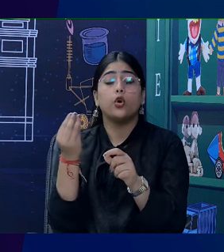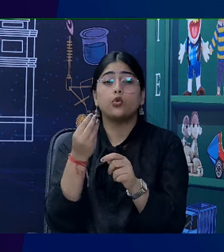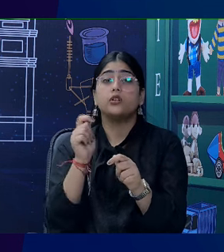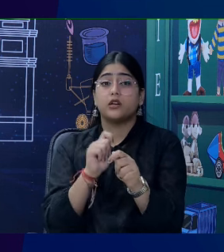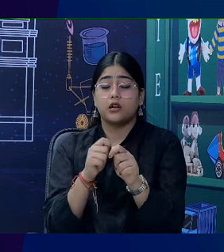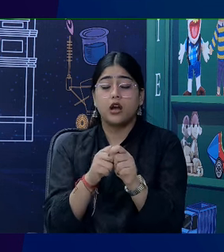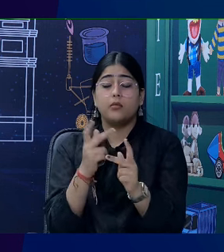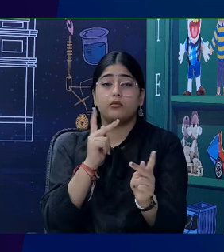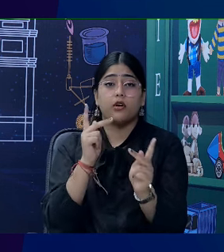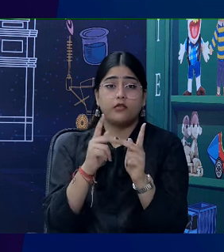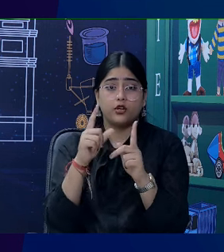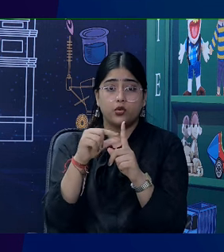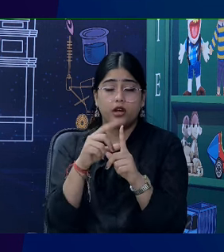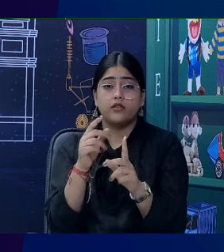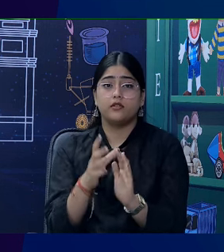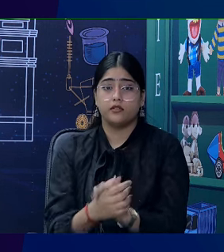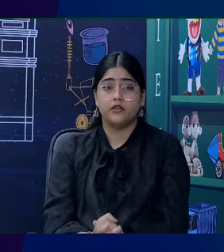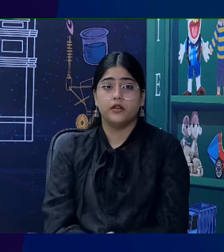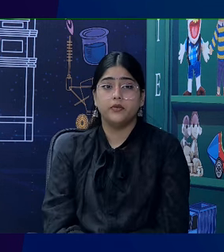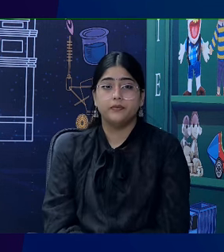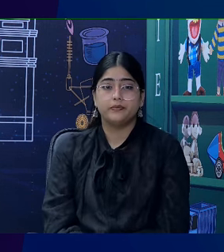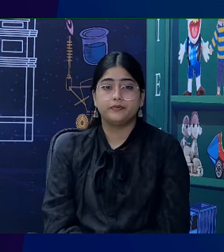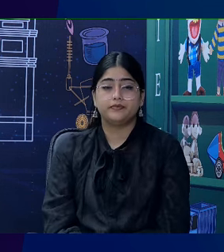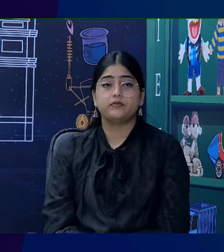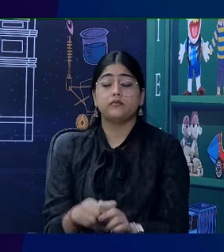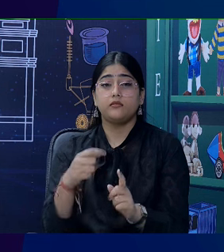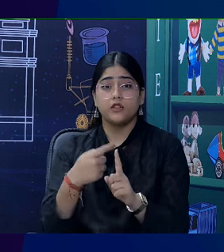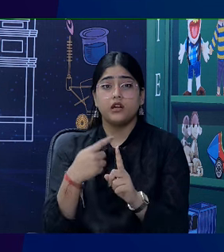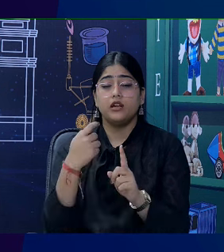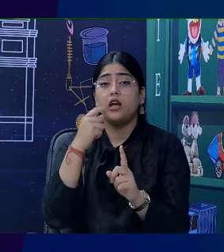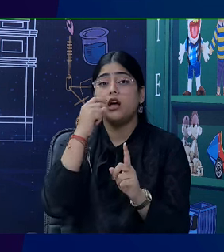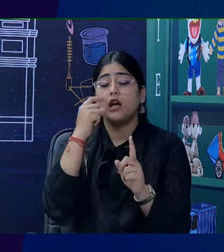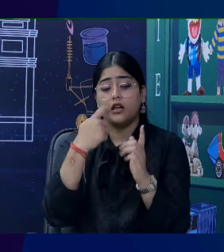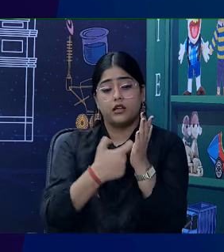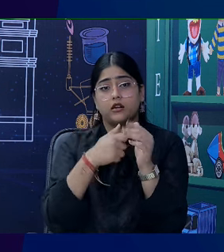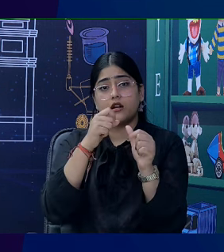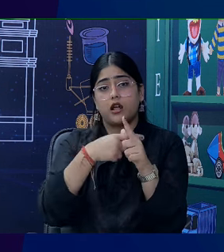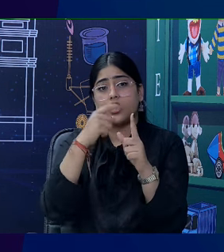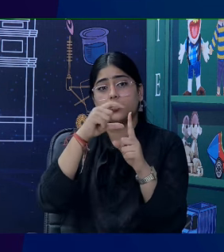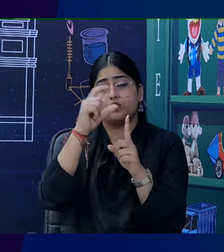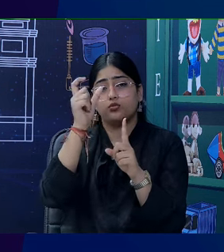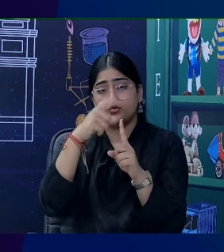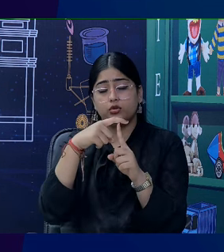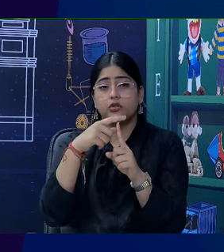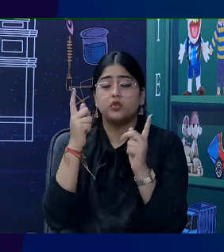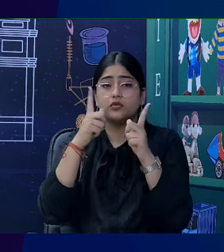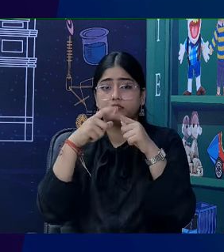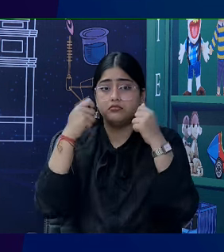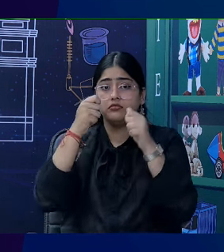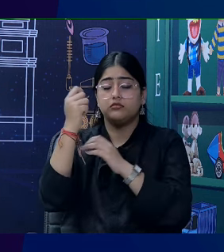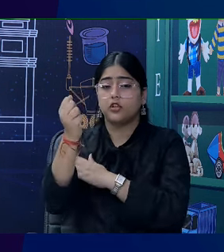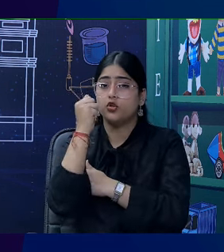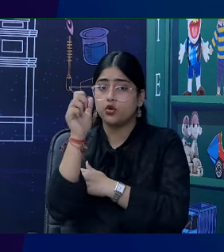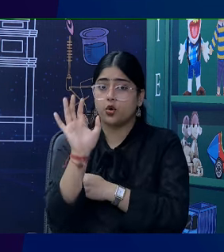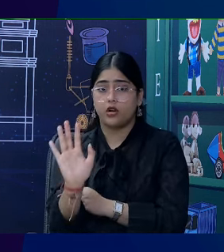और इसमें कोई शक नहीं है नो डाउट बिल्कुल तो राजपूत जो थे वो वीर शासकों के रूप में जाने जाते हैं शूरवीर मा मानते हैं और